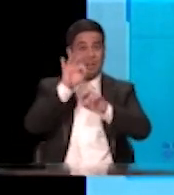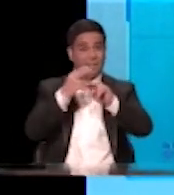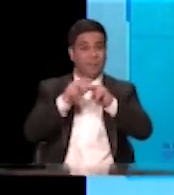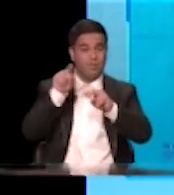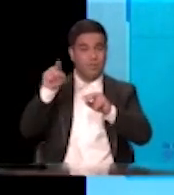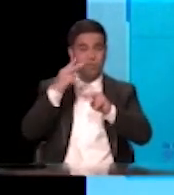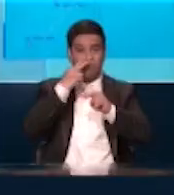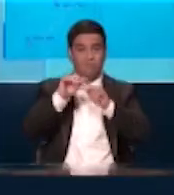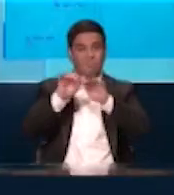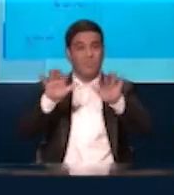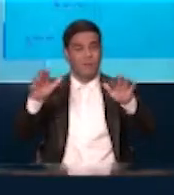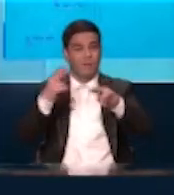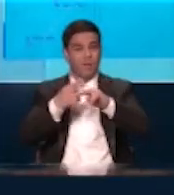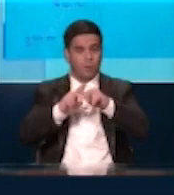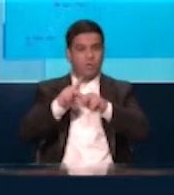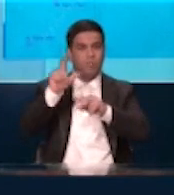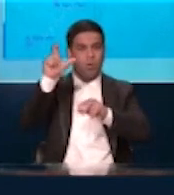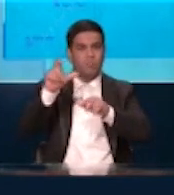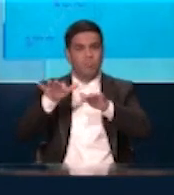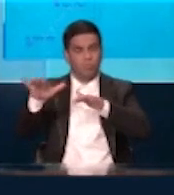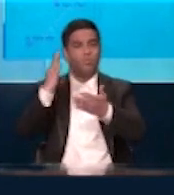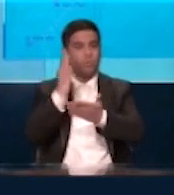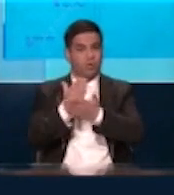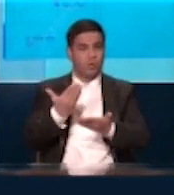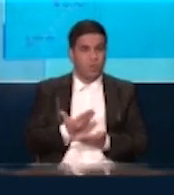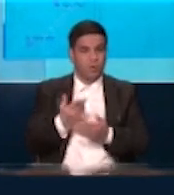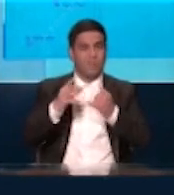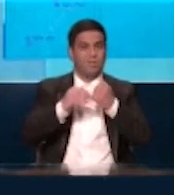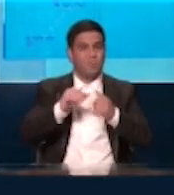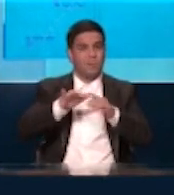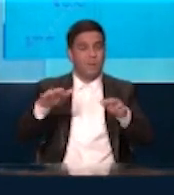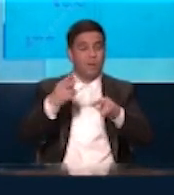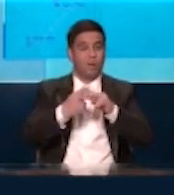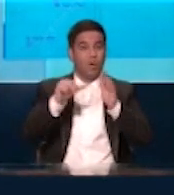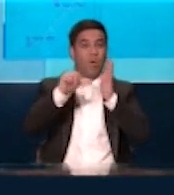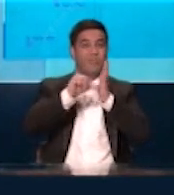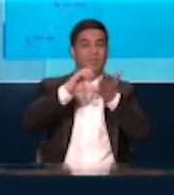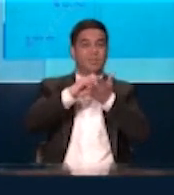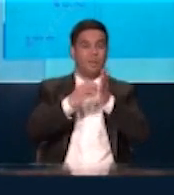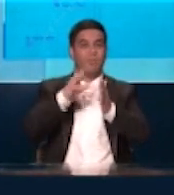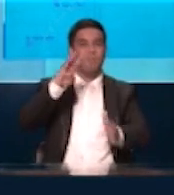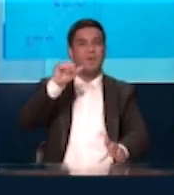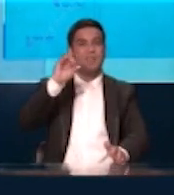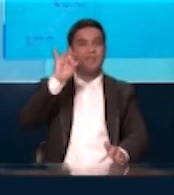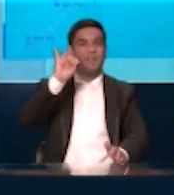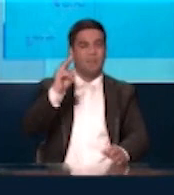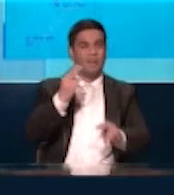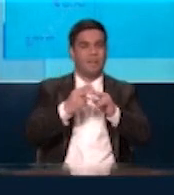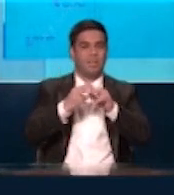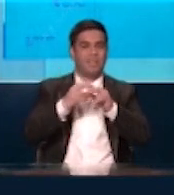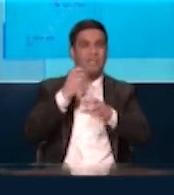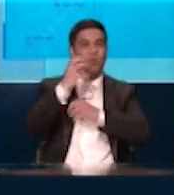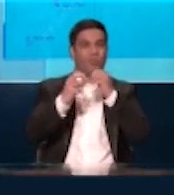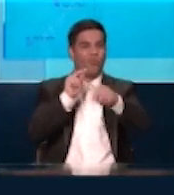hududi sochilib yotgan orollardan iborat. Agar u materik bo'lishi uchun biz 6-sinfda materiklar va okeanlar tabiiy